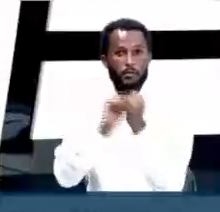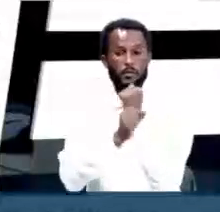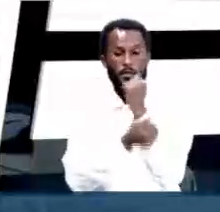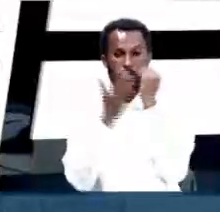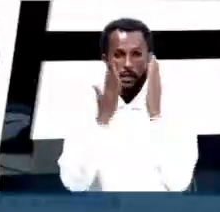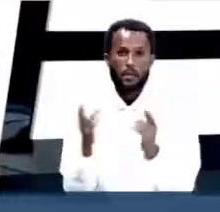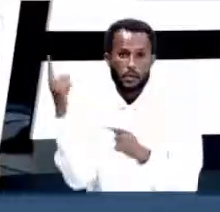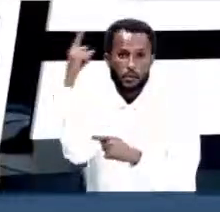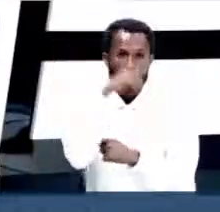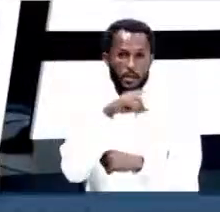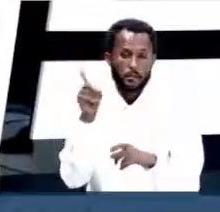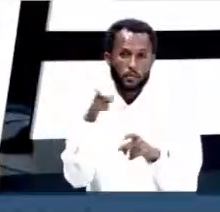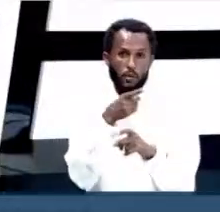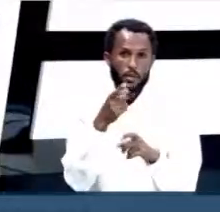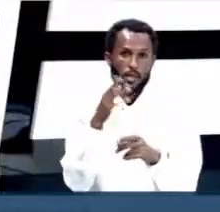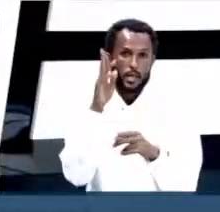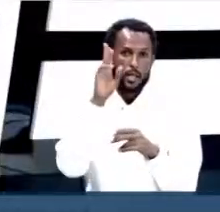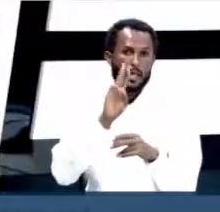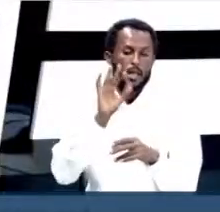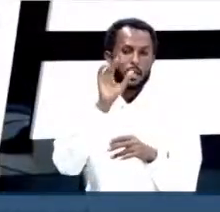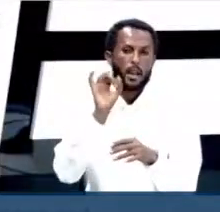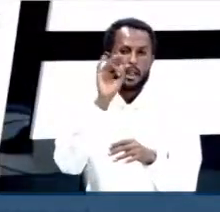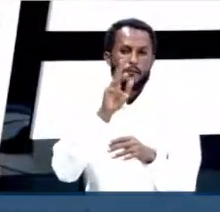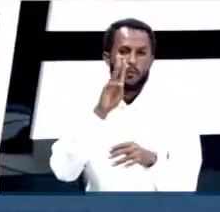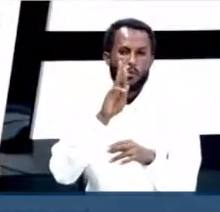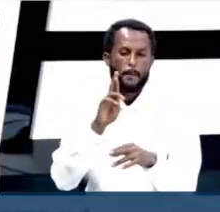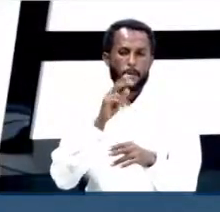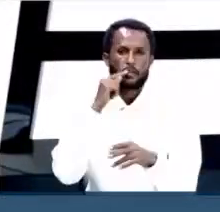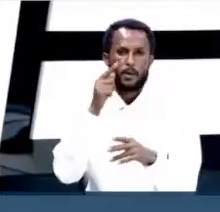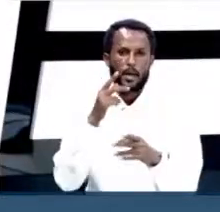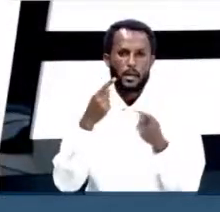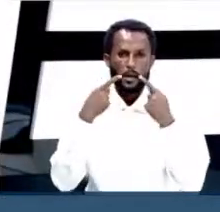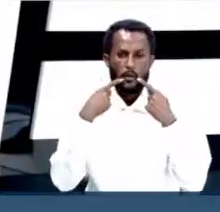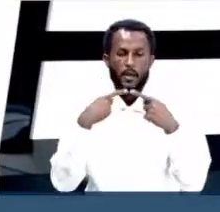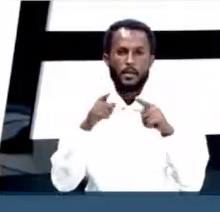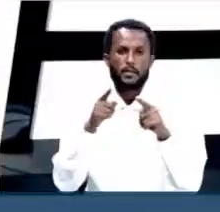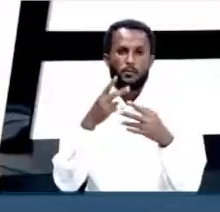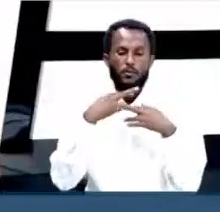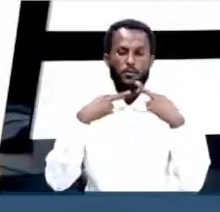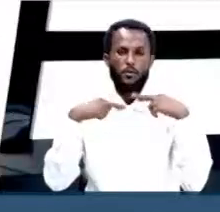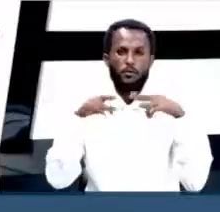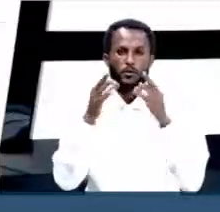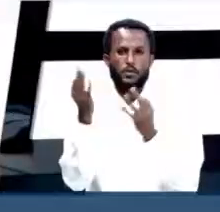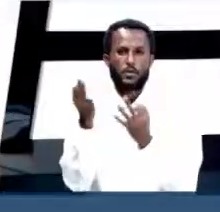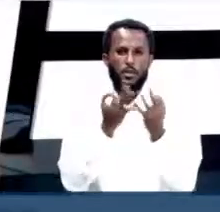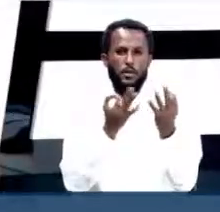ነገራትን ዝውዕል ከም ዝኾነ ሪሊፍ ዌብ ዝተባህለ መርበብ ሓበሬታ ኣብ ዘውፅኦ ፀብጻብ ኣፍሊጡ።